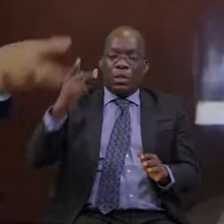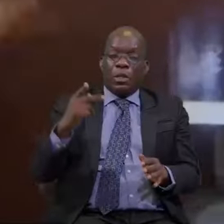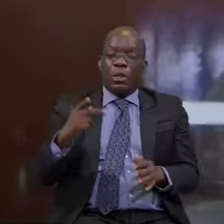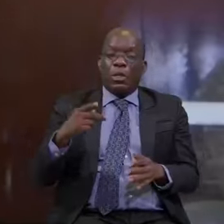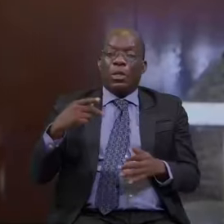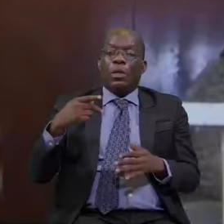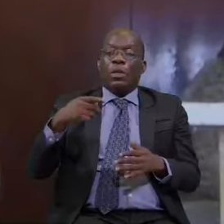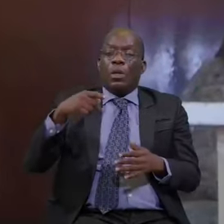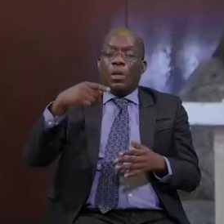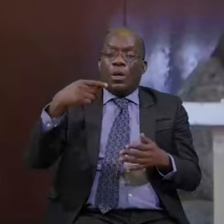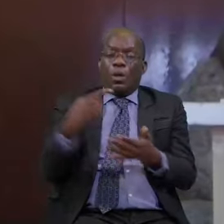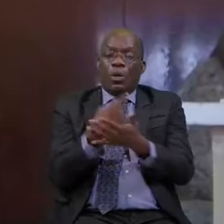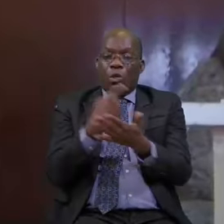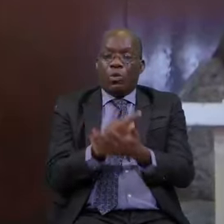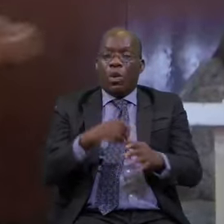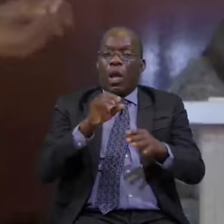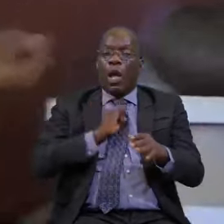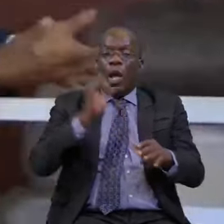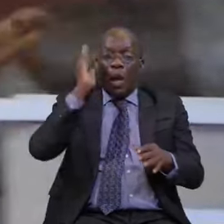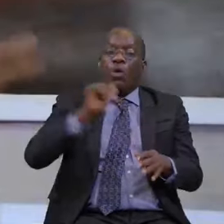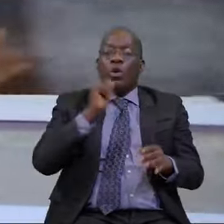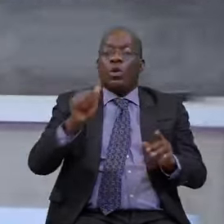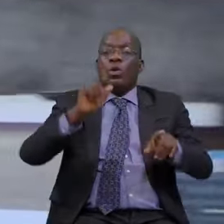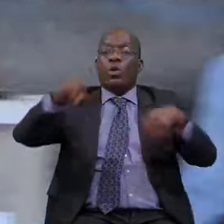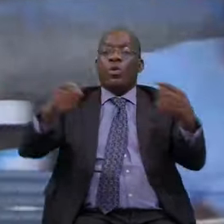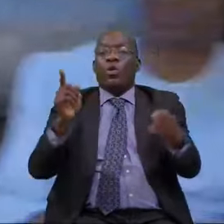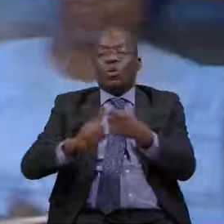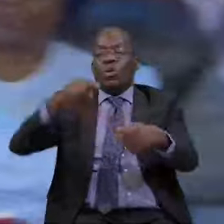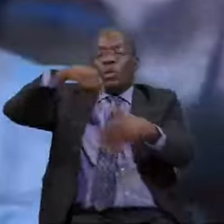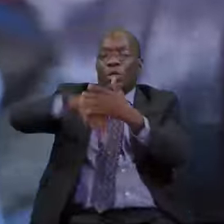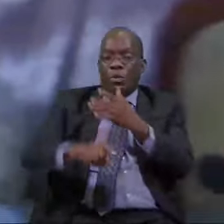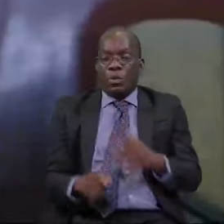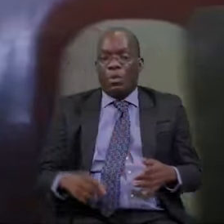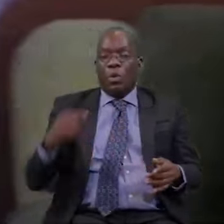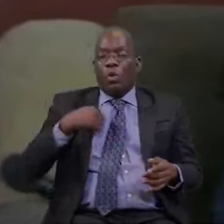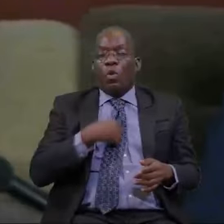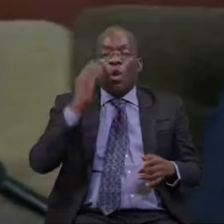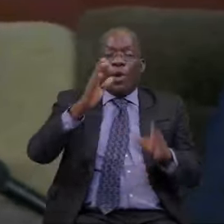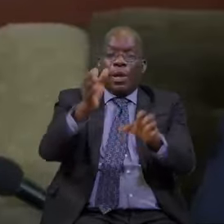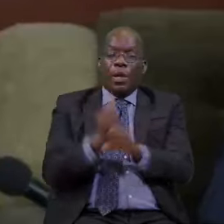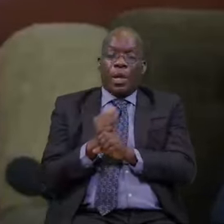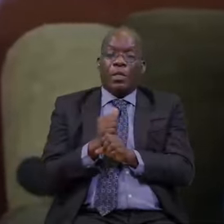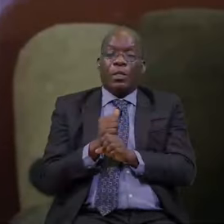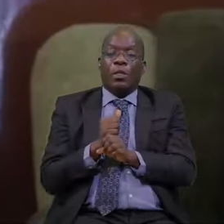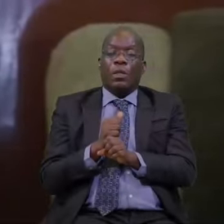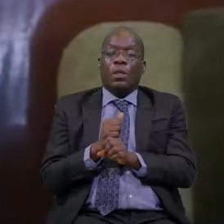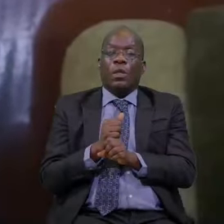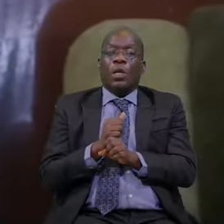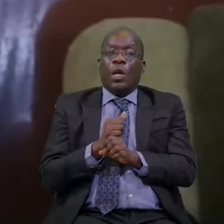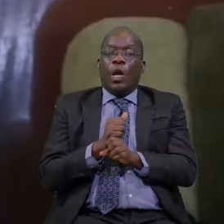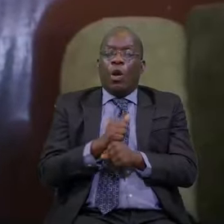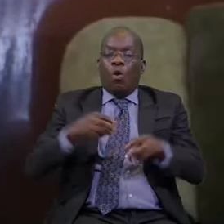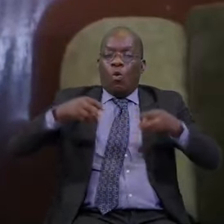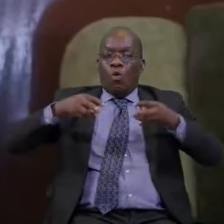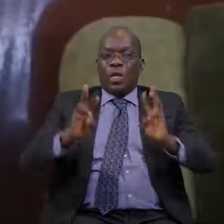l'évangile selon Marc. Nous n'allons pas aller en profondeur, mais nous allons voir des principes. Nous